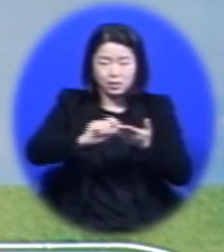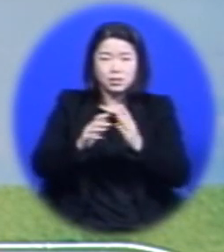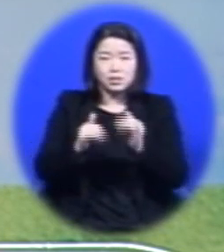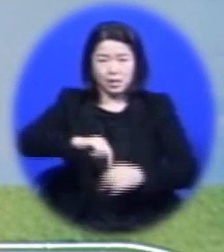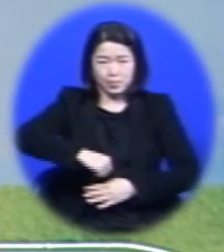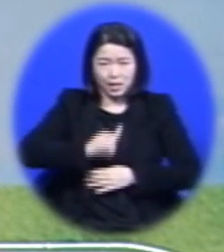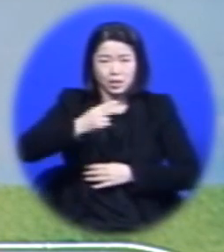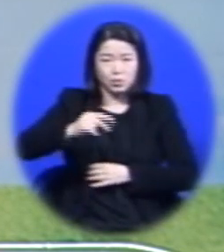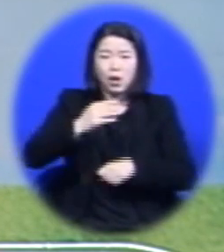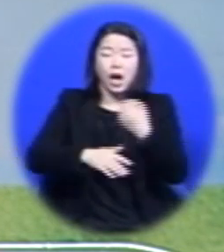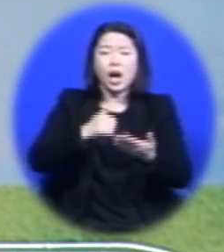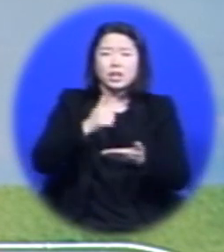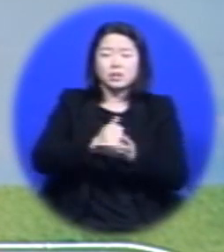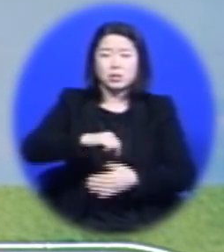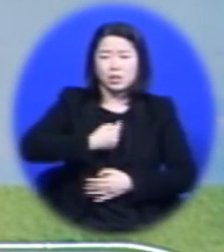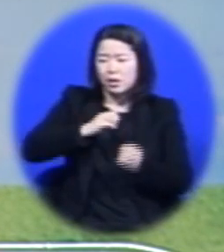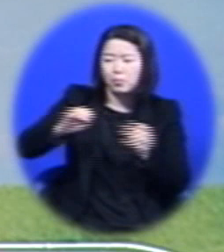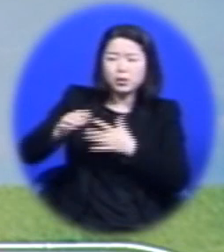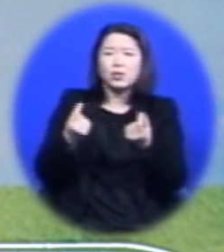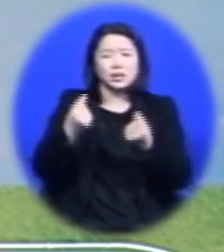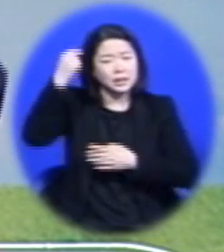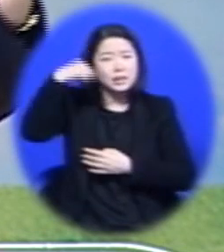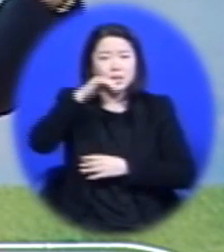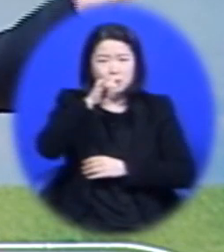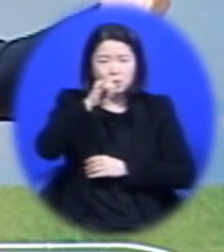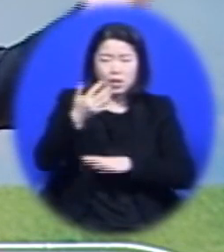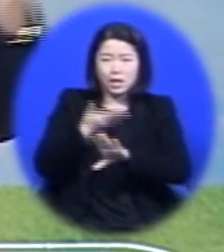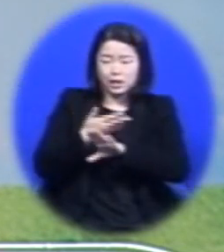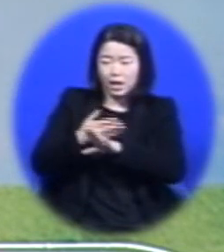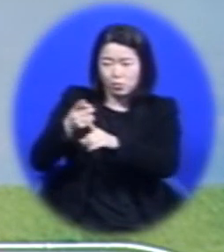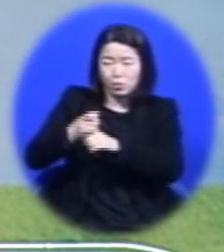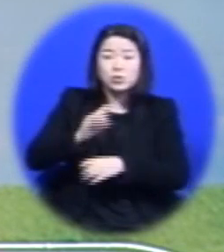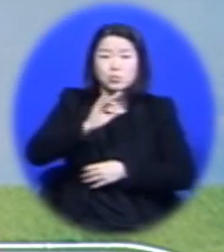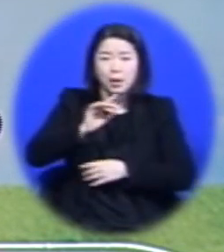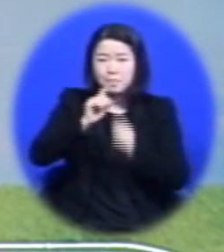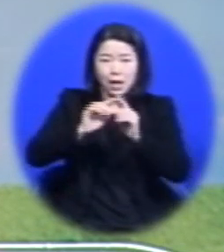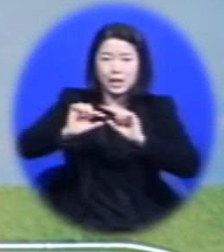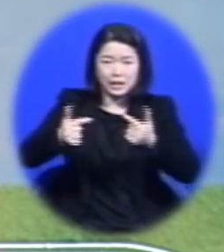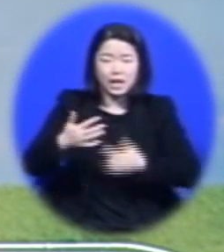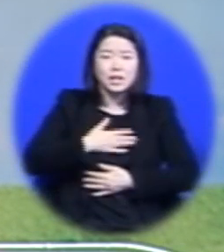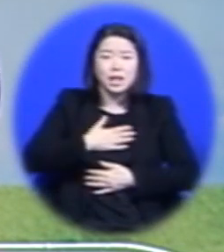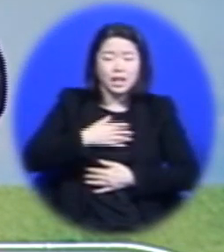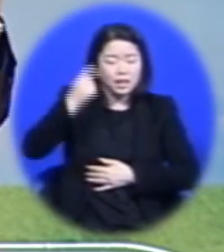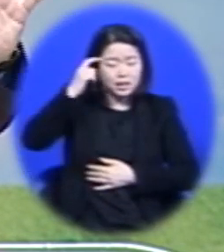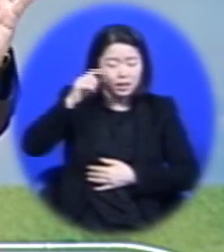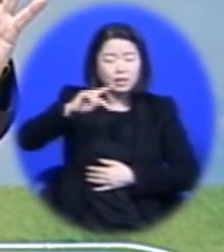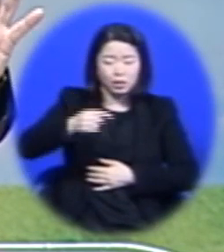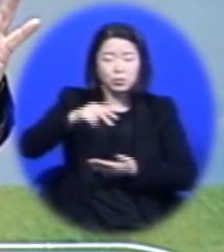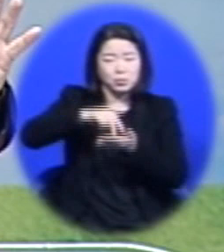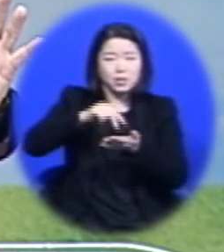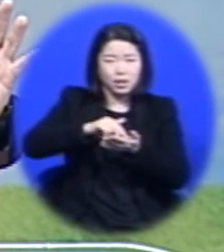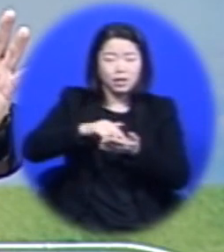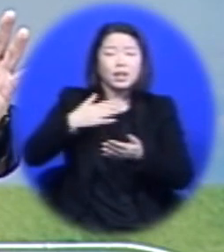하나님이 자기를 버린 것 같아요 다른 사람 원수들 만 그렇게 말하는게 아니고 자기 처지가 하나님도 나를 버린 것